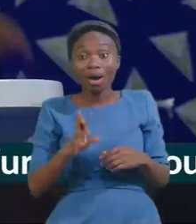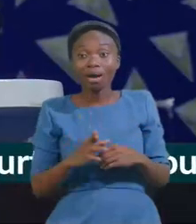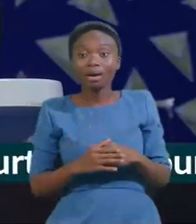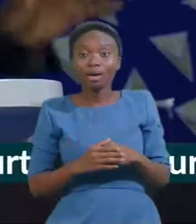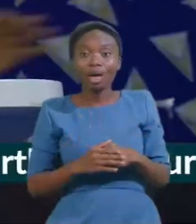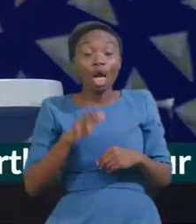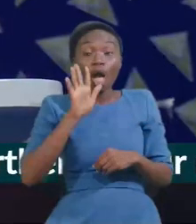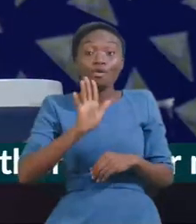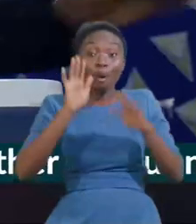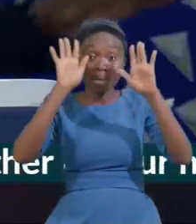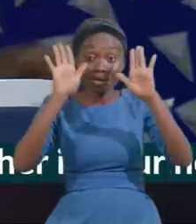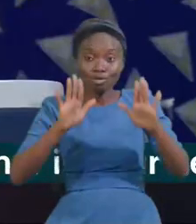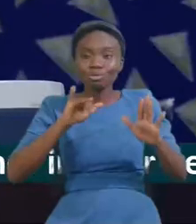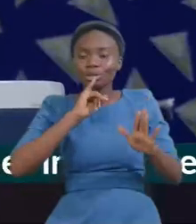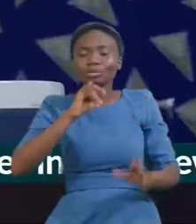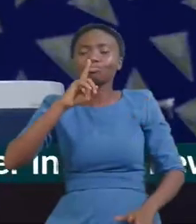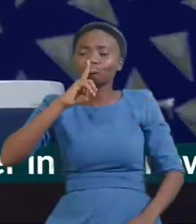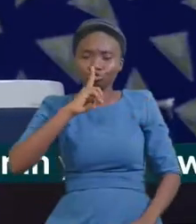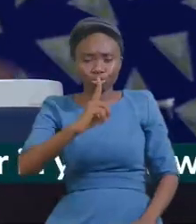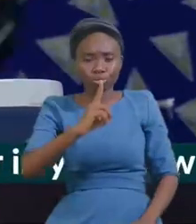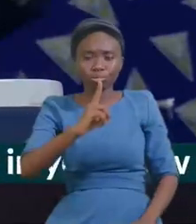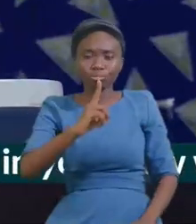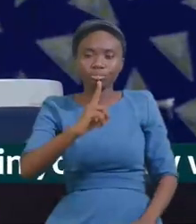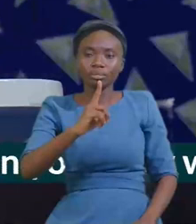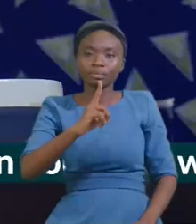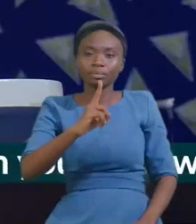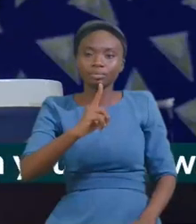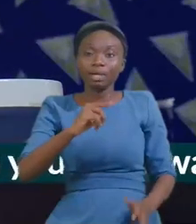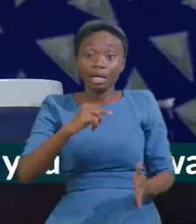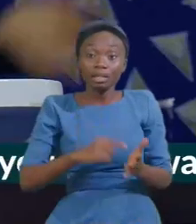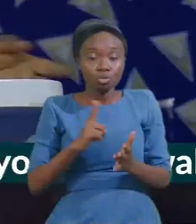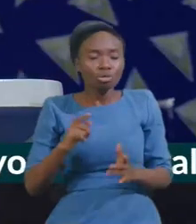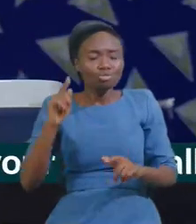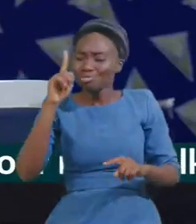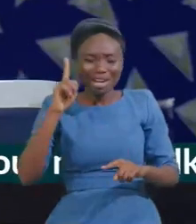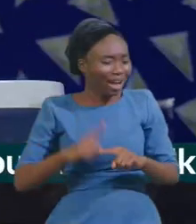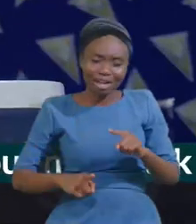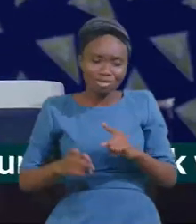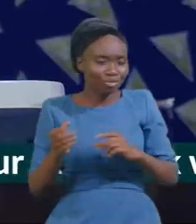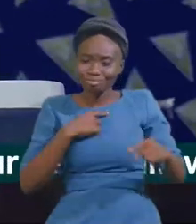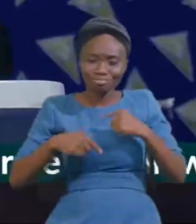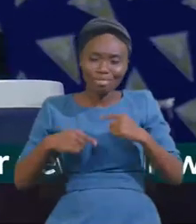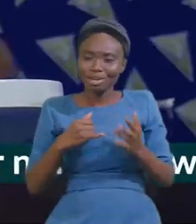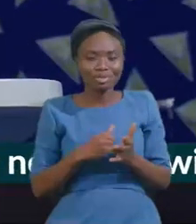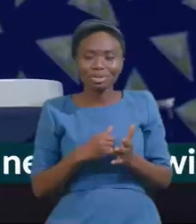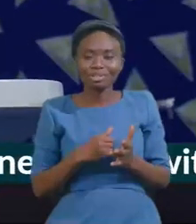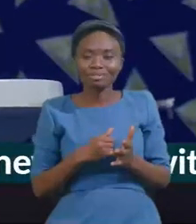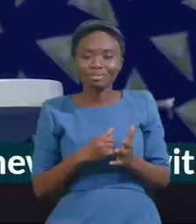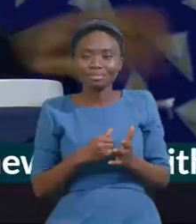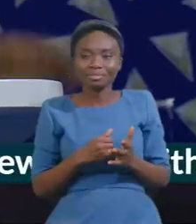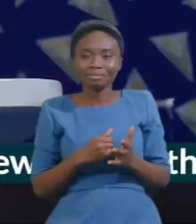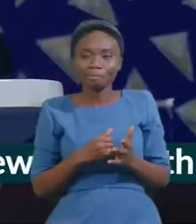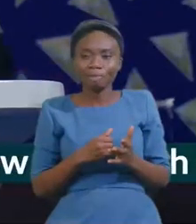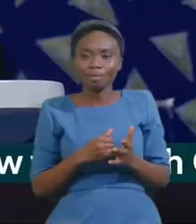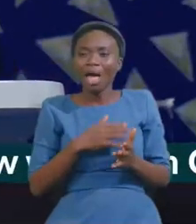your miracle is sure. Vos miracles sont this certains. One, you cannot dispute it. En effet, cet homme, because on ne it's peut going pas, to be